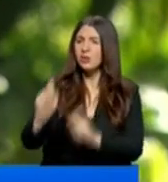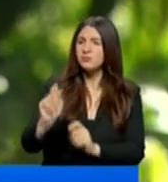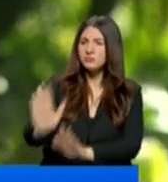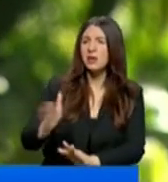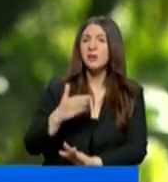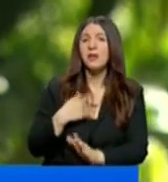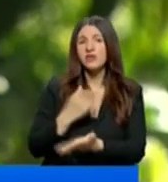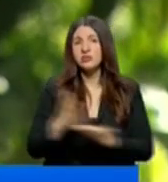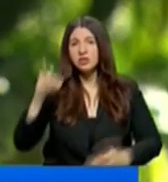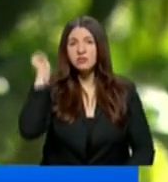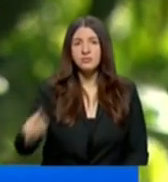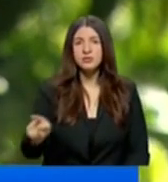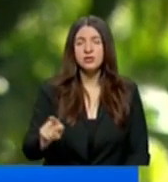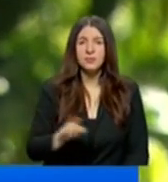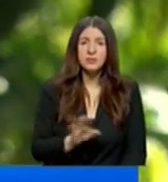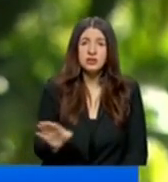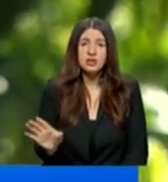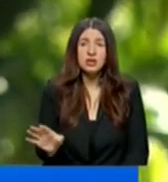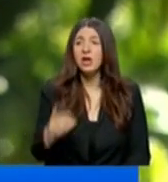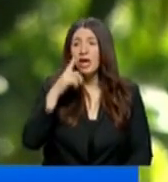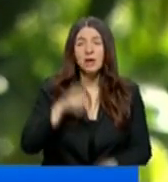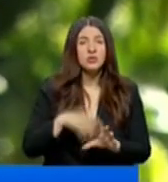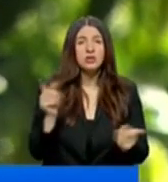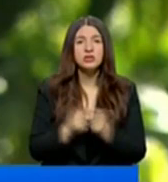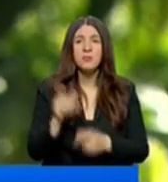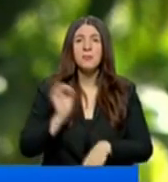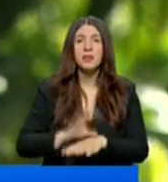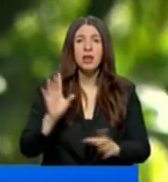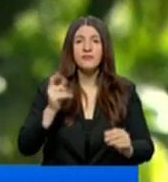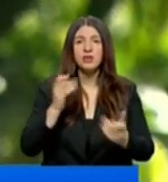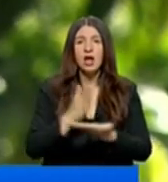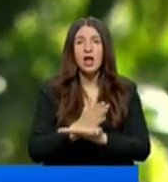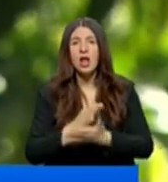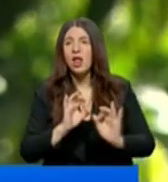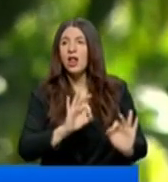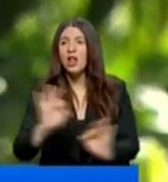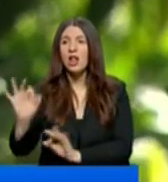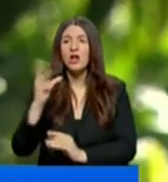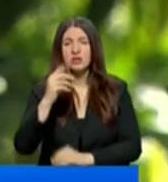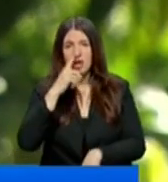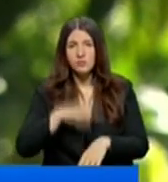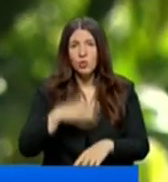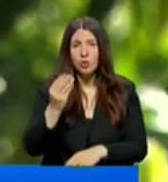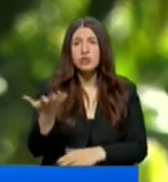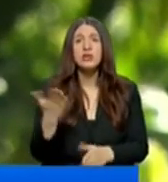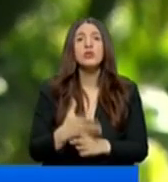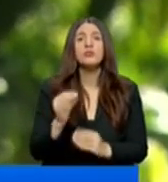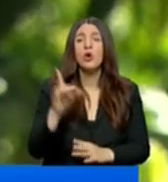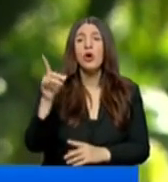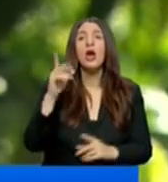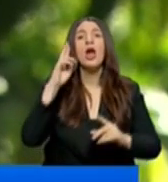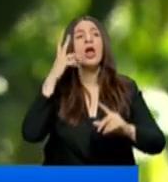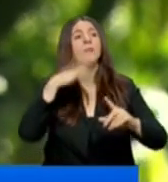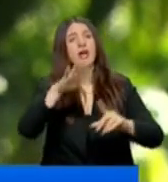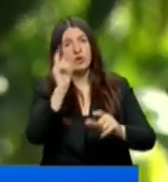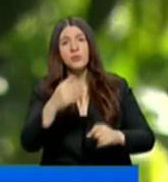fiyat istikrarını sağla. Bitti. Emin olun, kısa sürede fiyat istikrarı sağlanır. Niye sağlanmasın efendim? Elin oğlu yapıyor da biz mi